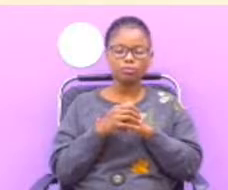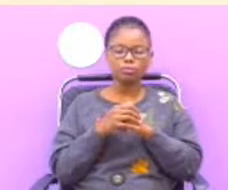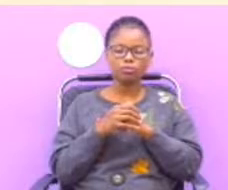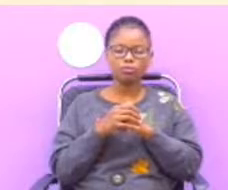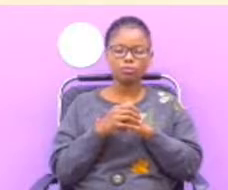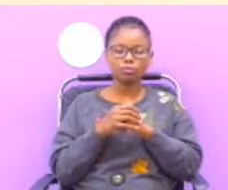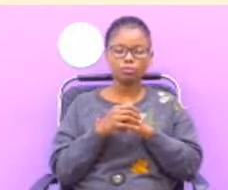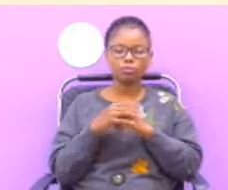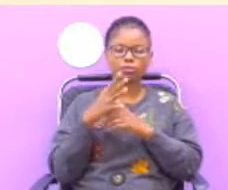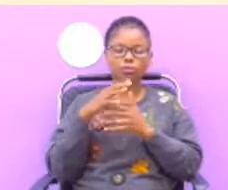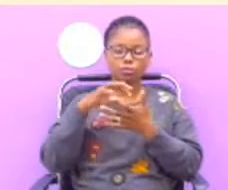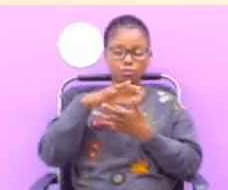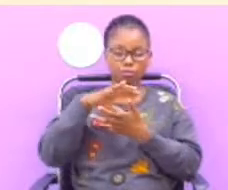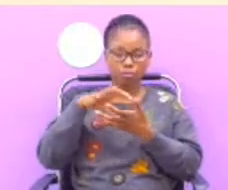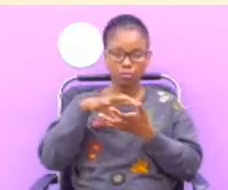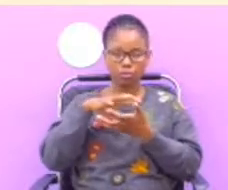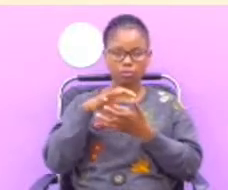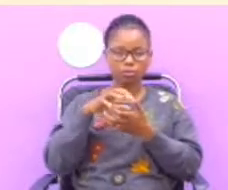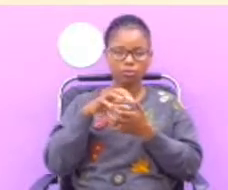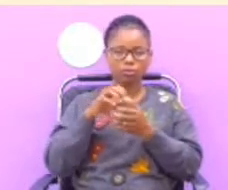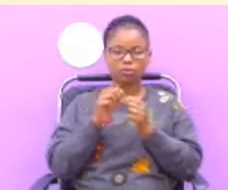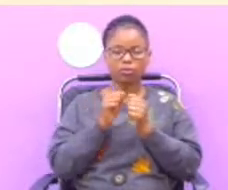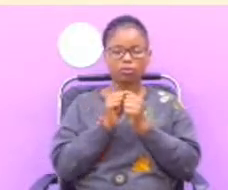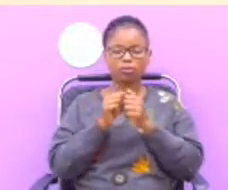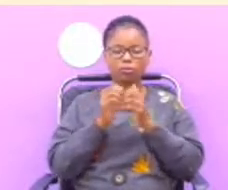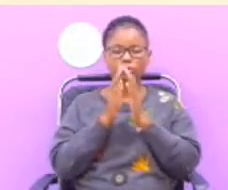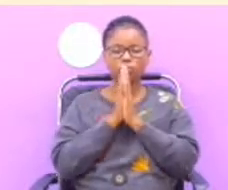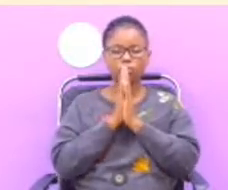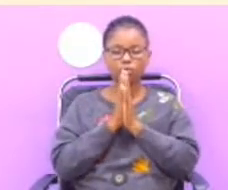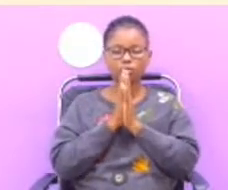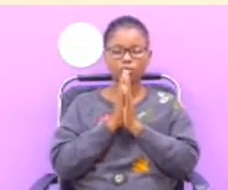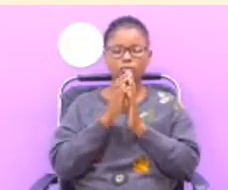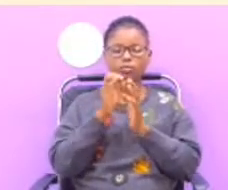Ũbumba ũcio ũgatukanio na mahoya ma andũ arĩa amũre.